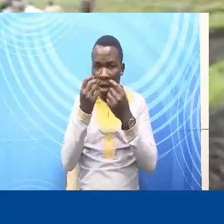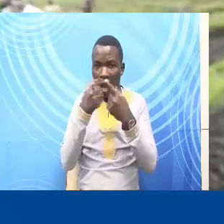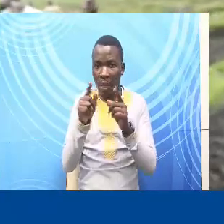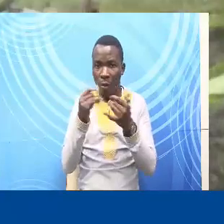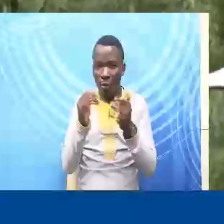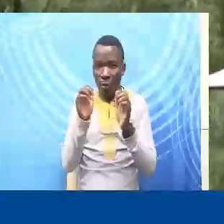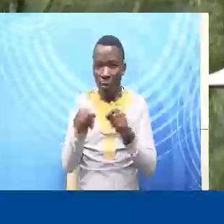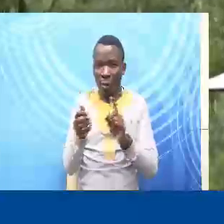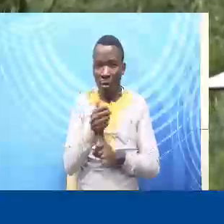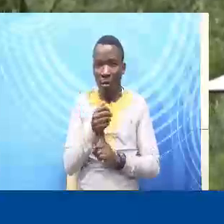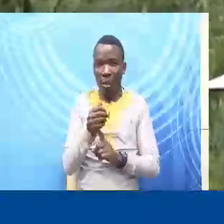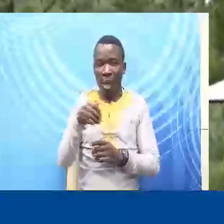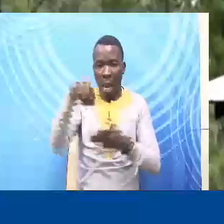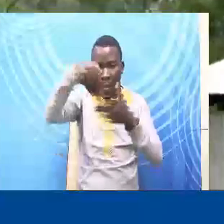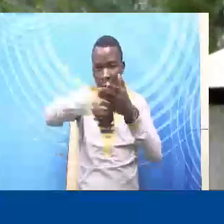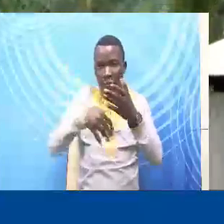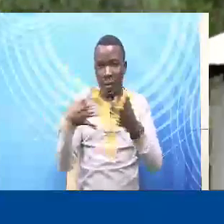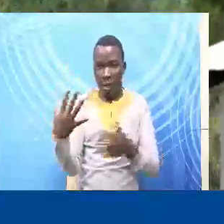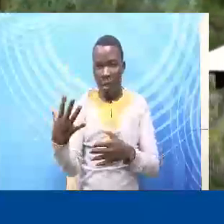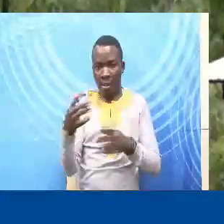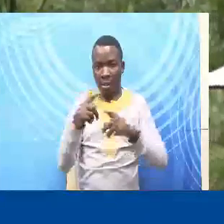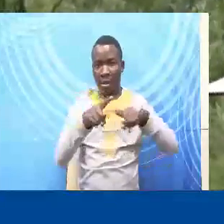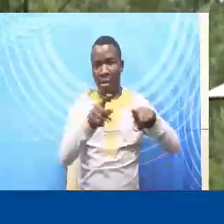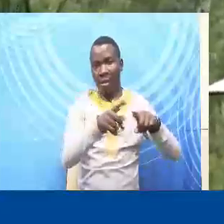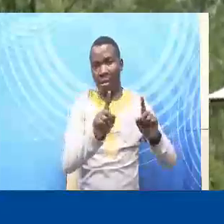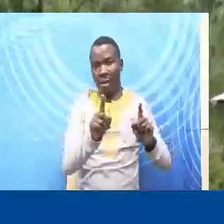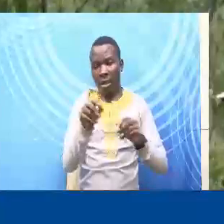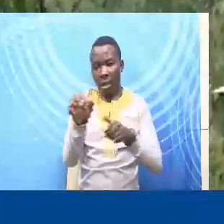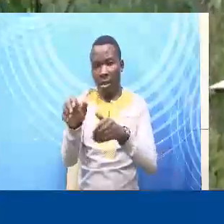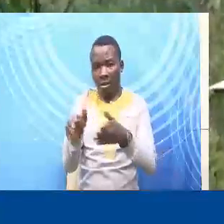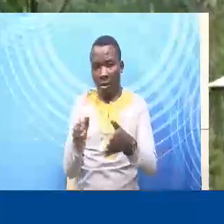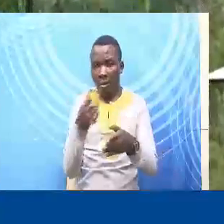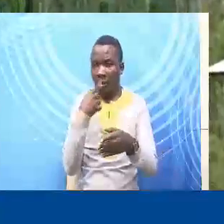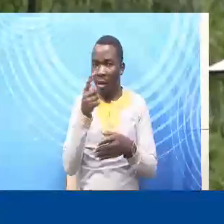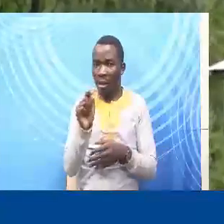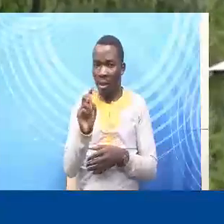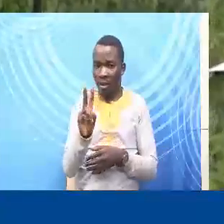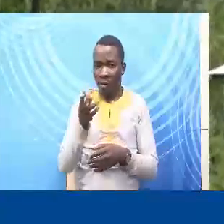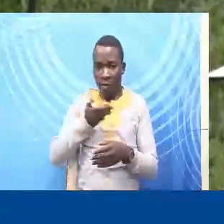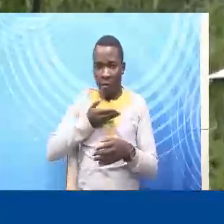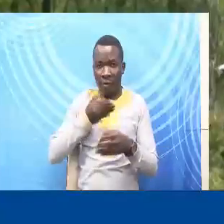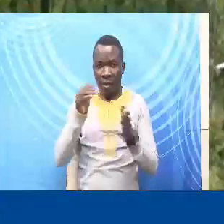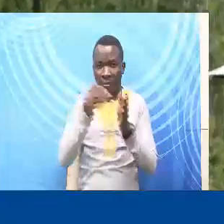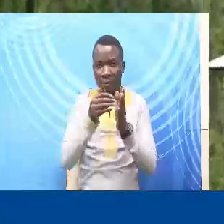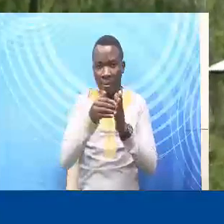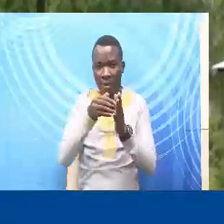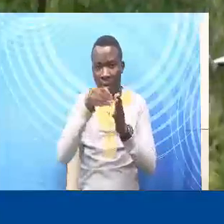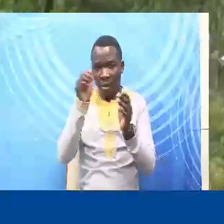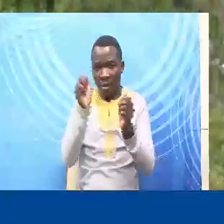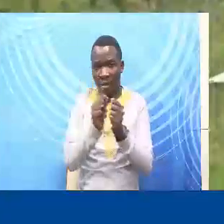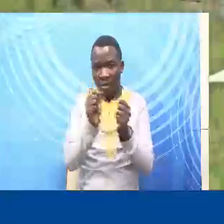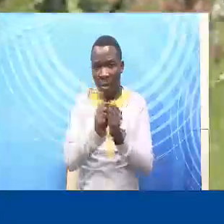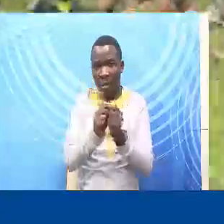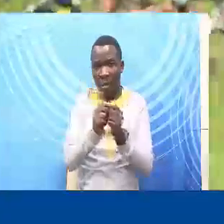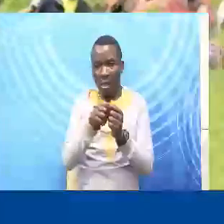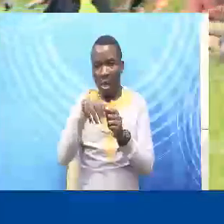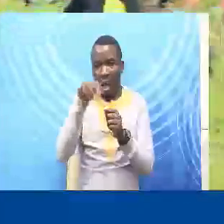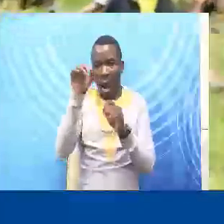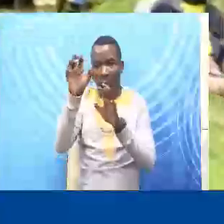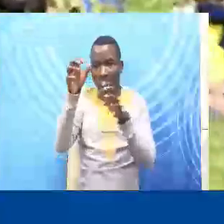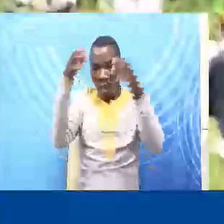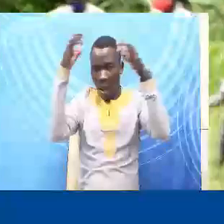igera muri 5 y'ibigo. Aba bahinzi kandi babwiye BTNT ko bagifite imbogamizi ikomeye aho imvura nyinshi ituruka ku misozi ihanamye kigaragara mu karere